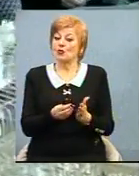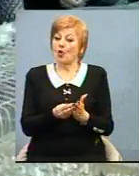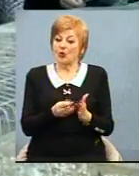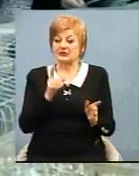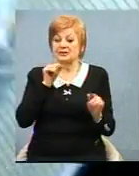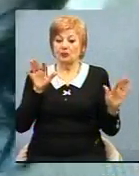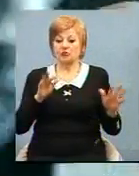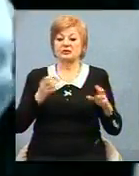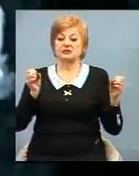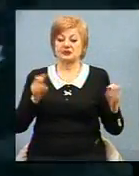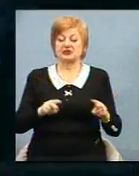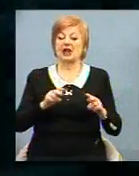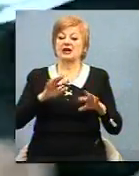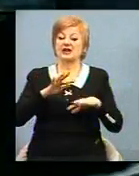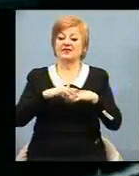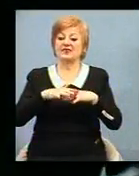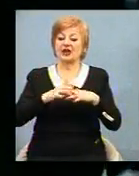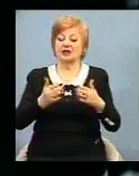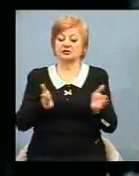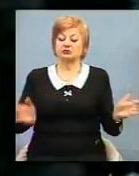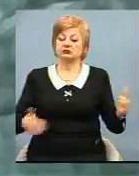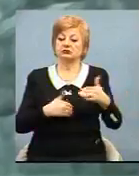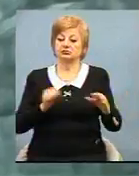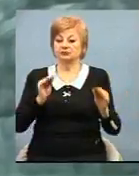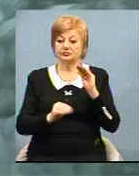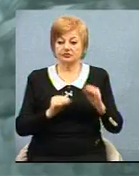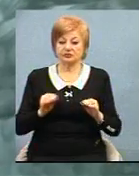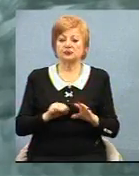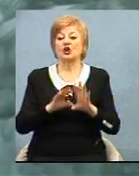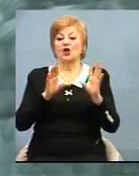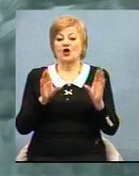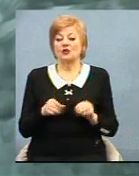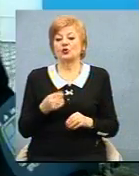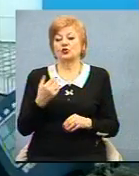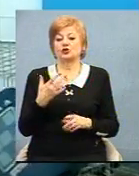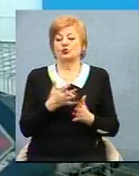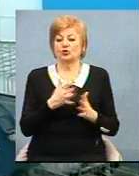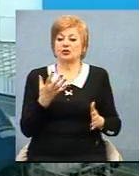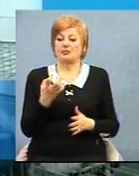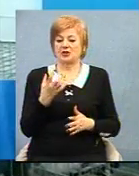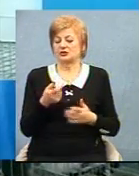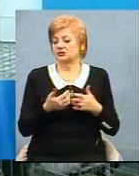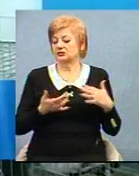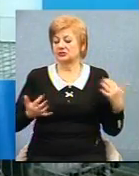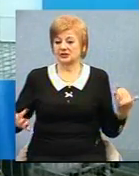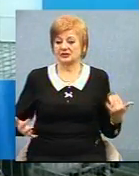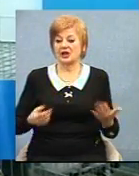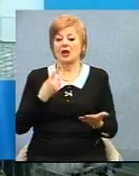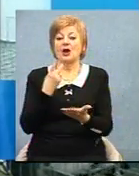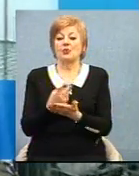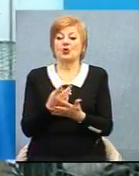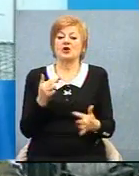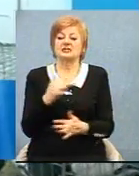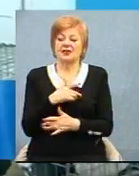у клітках в два ряди. Голуби, літуни навпроти декораційних. Загалом понад сотні птахів. Представлено